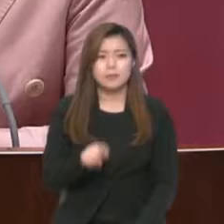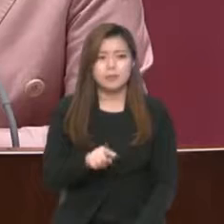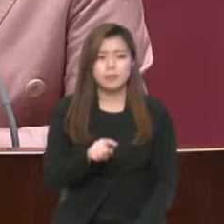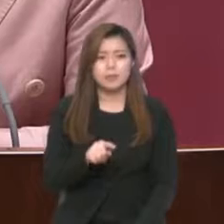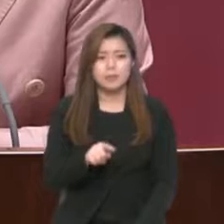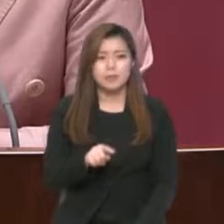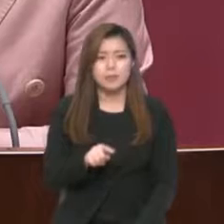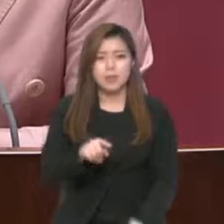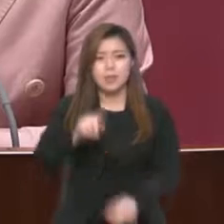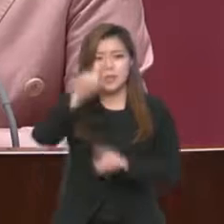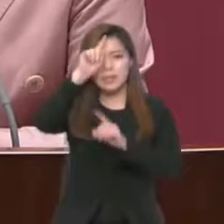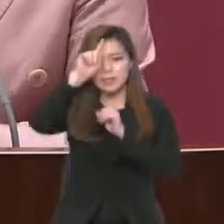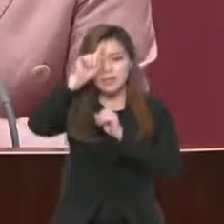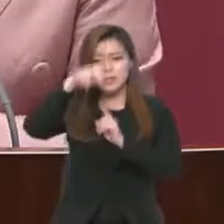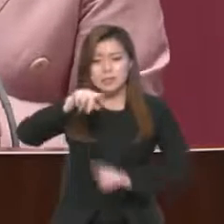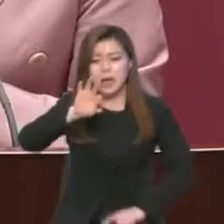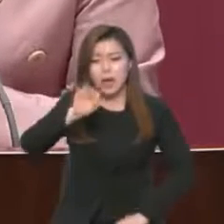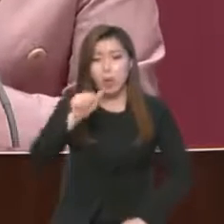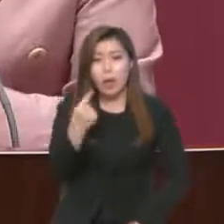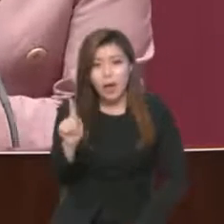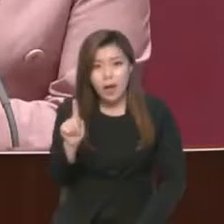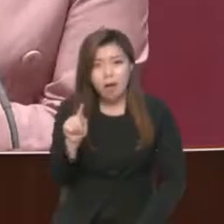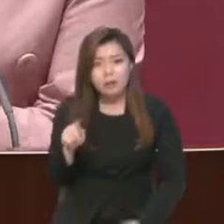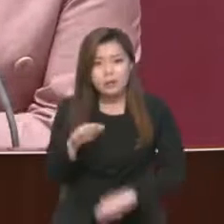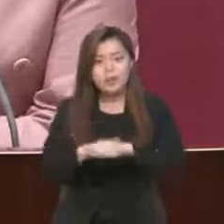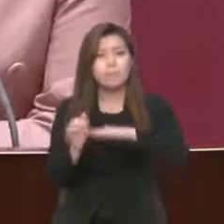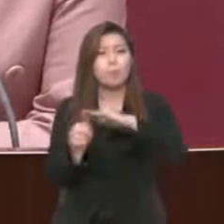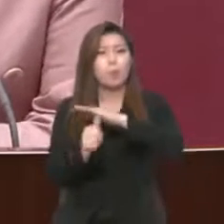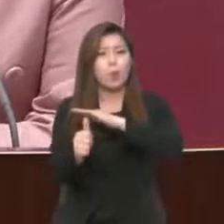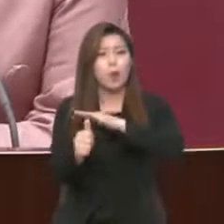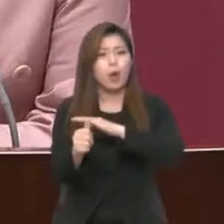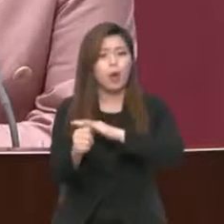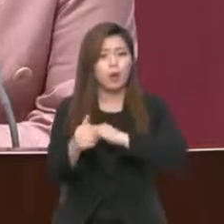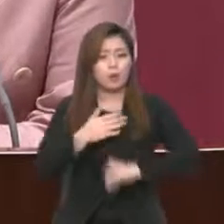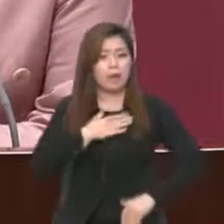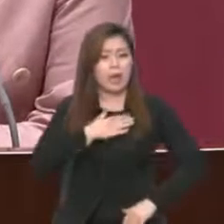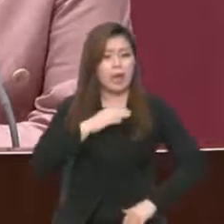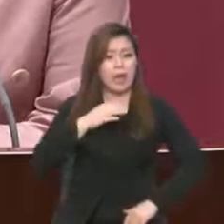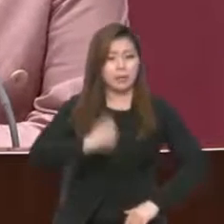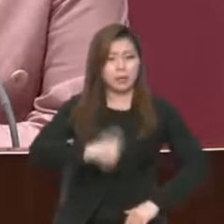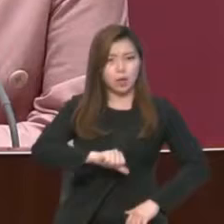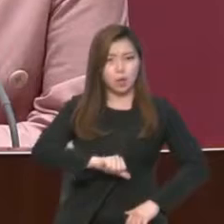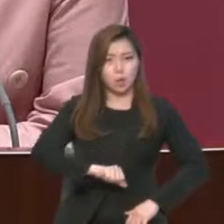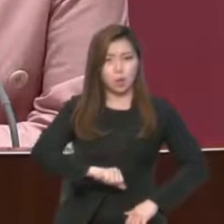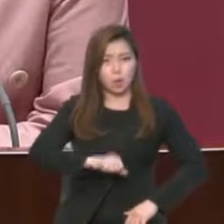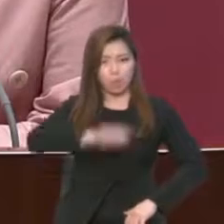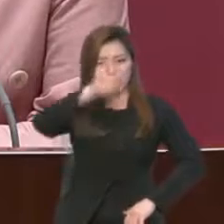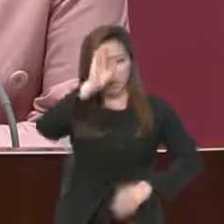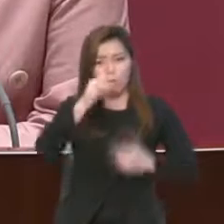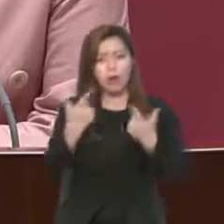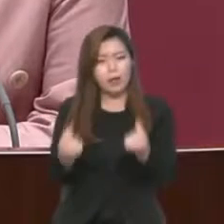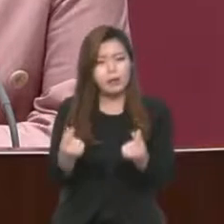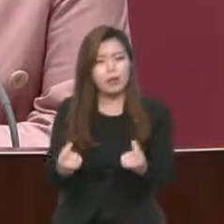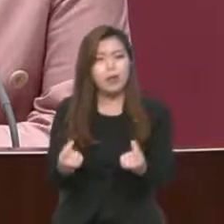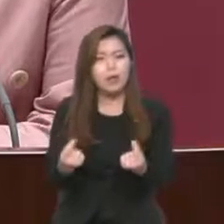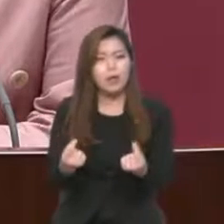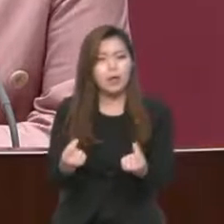빙상여제라고 하는 네. 이상화 선수도 저희 아들과 같은 병인데요. 상당히 그럴 수가